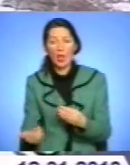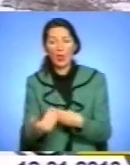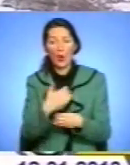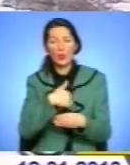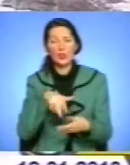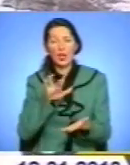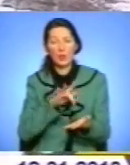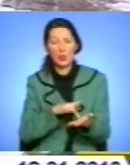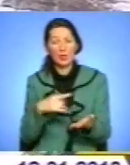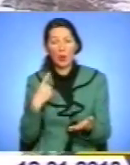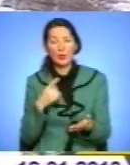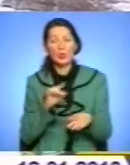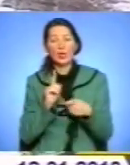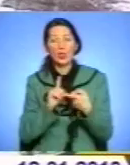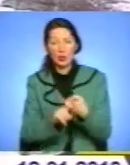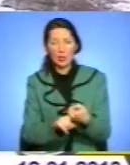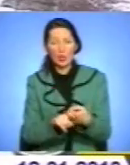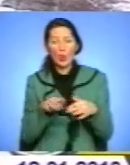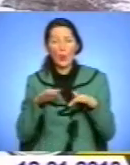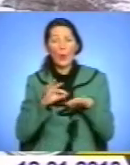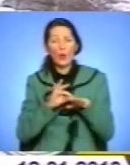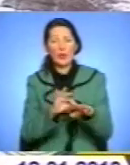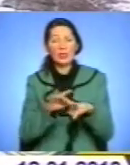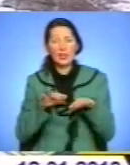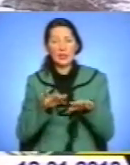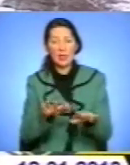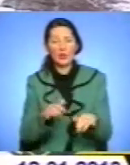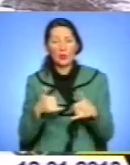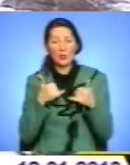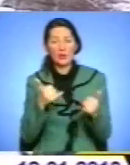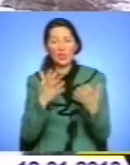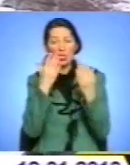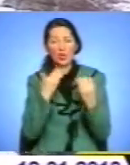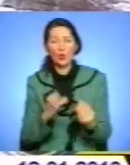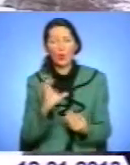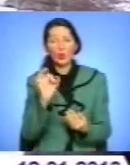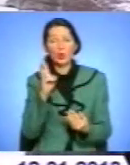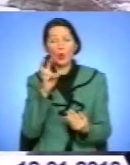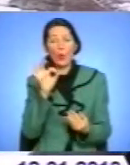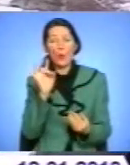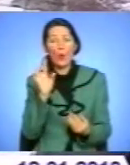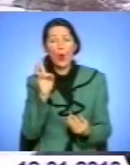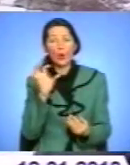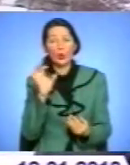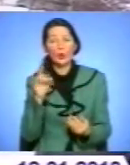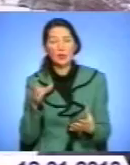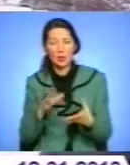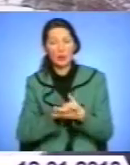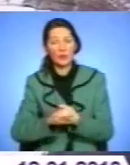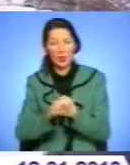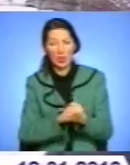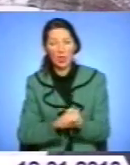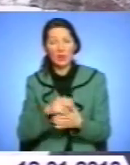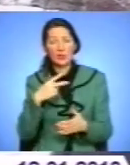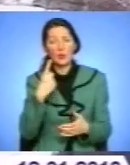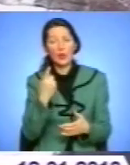області долучитися до проведення заходів, приурочених до Дня Соборності. Отже, 21 січня о 11